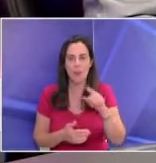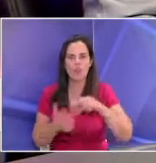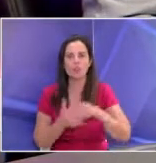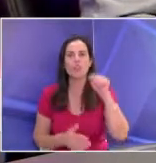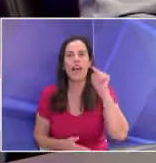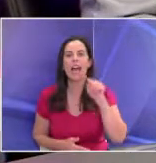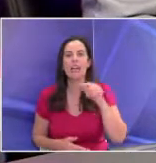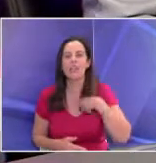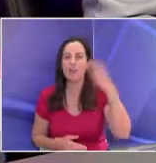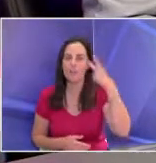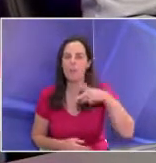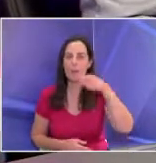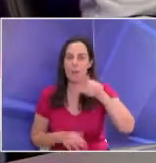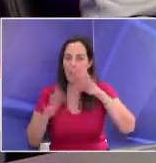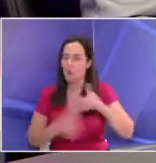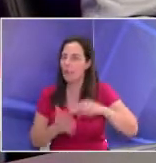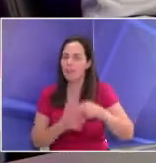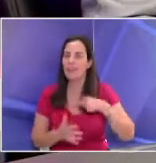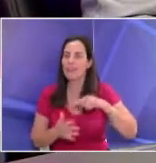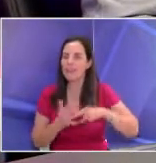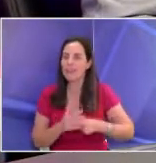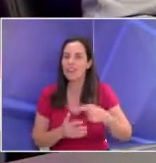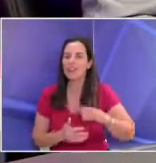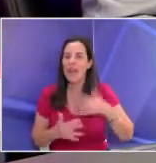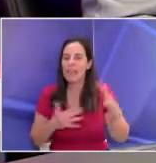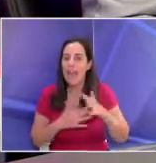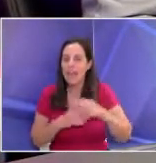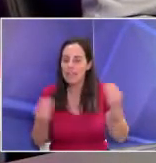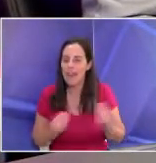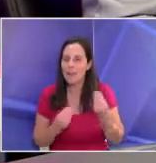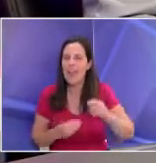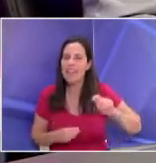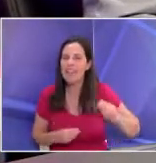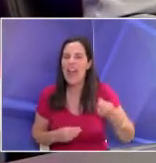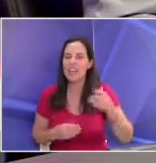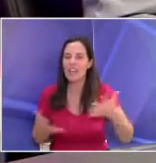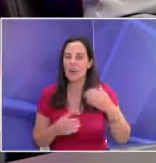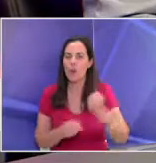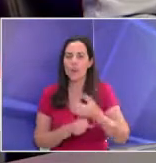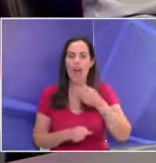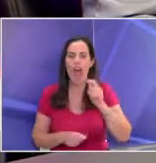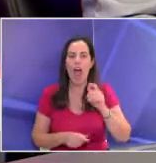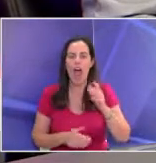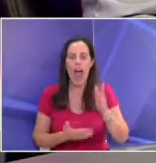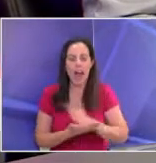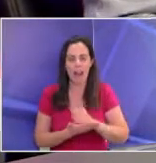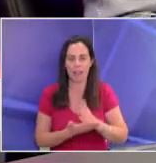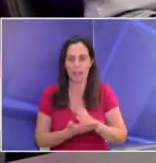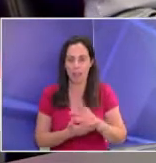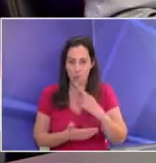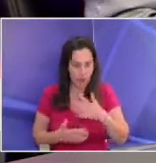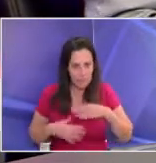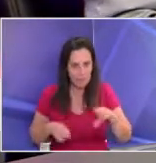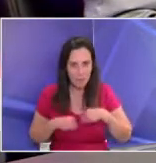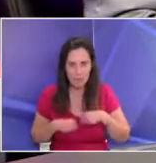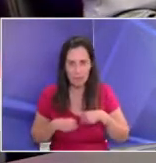התכוונתי שאני מבין יותר ממך באומנות, לא לזה התכוונתי, התכוונתי שאני חקרתי את העניין הזה דווקא את המנגנונים של השיפוט. השיפוט, הוא אומר, אני